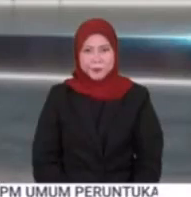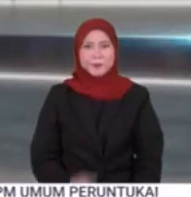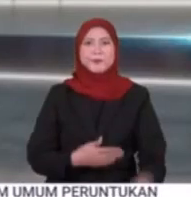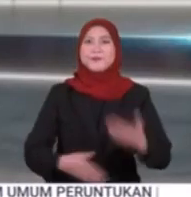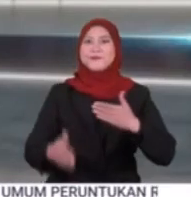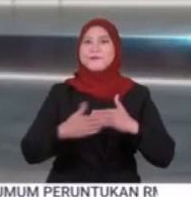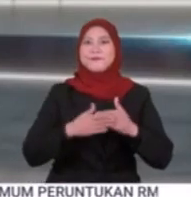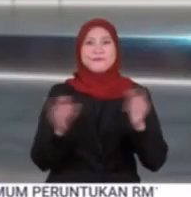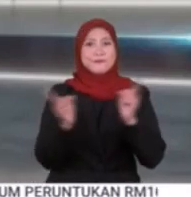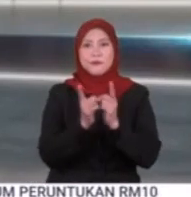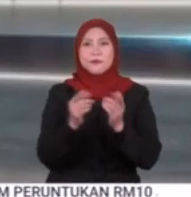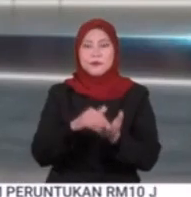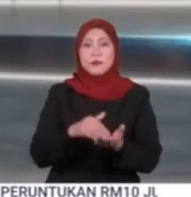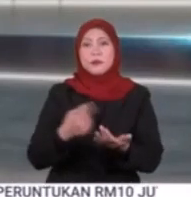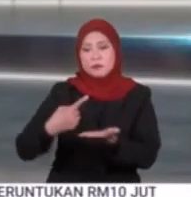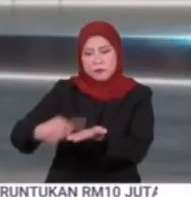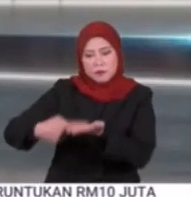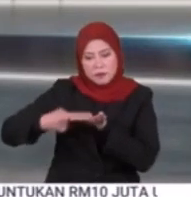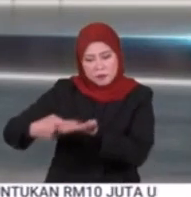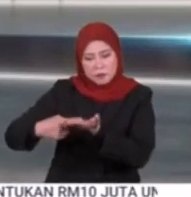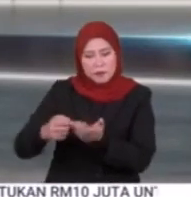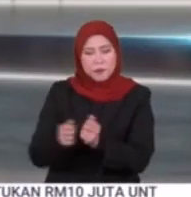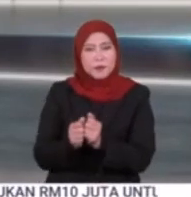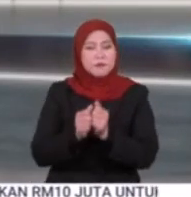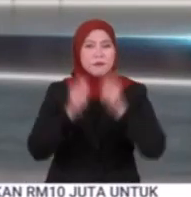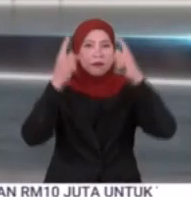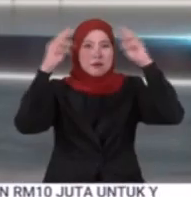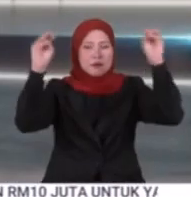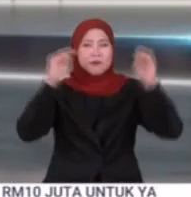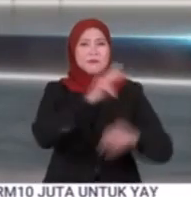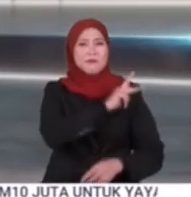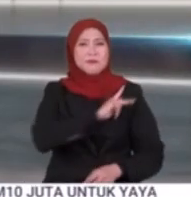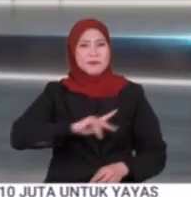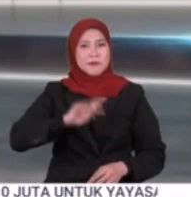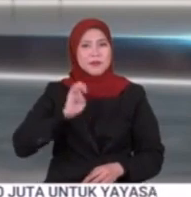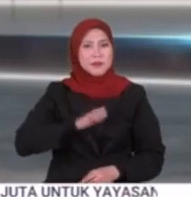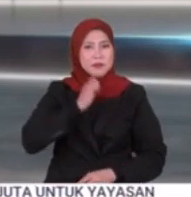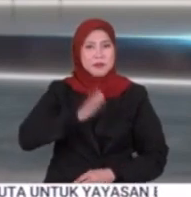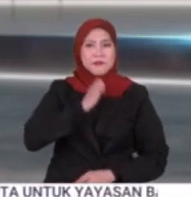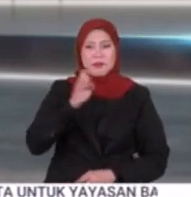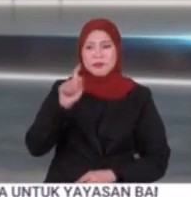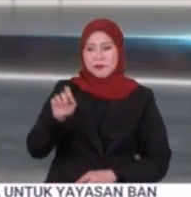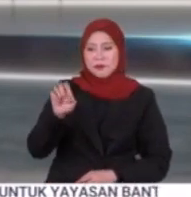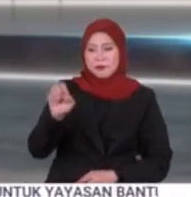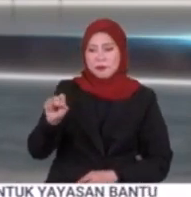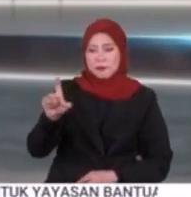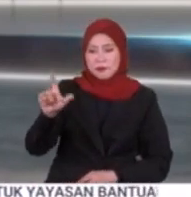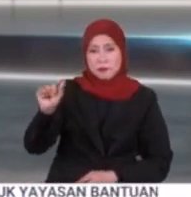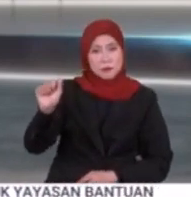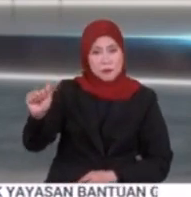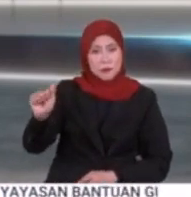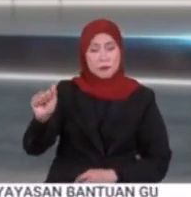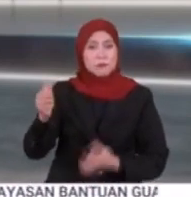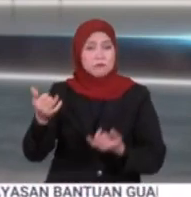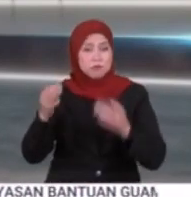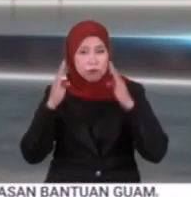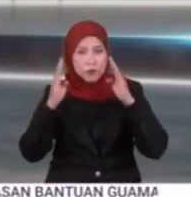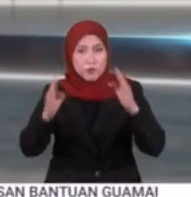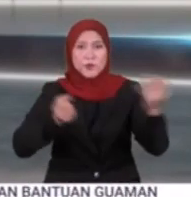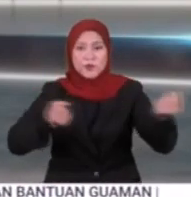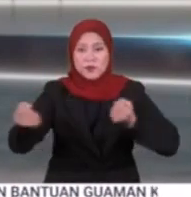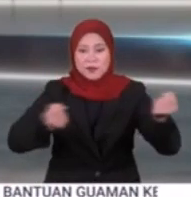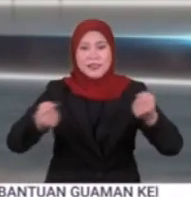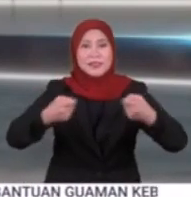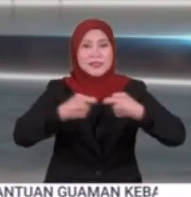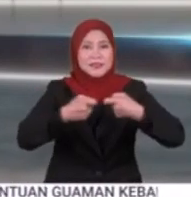Bertemu kembali. Perbincangan antara Perdana Menteri dengan Ketua Pegawai Eksekutif Tesla Elon Musk dijangka bukan sahaja tertumpu kepada kenderaan